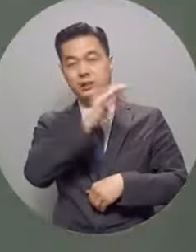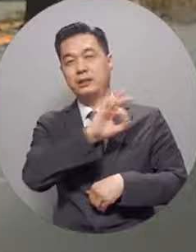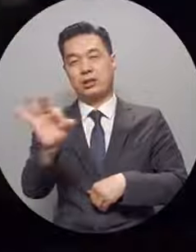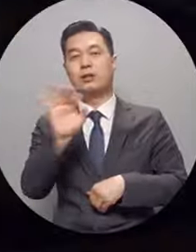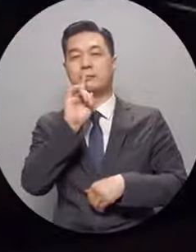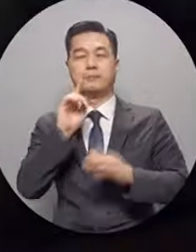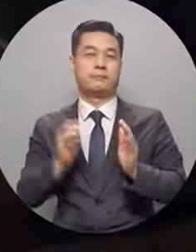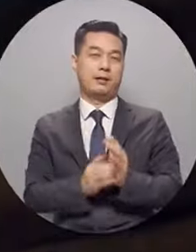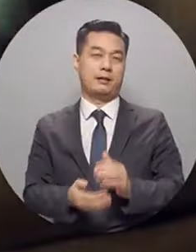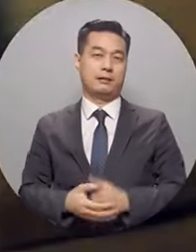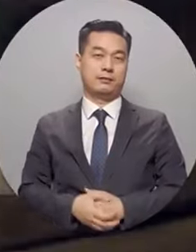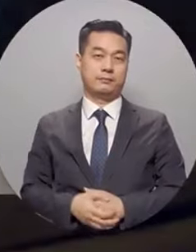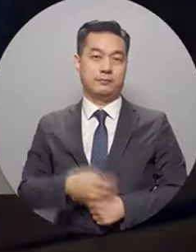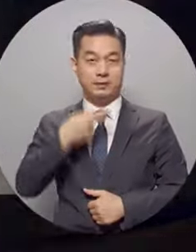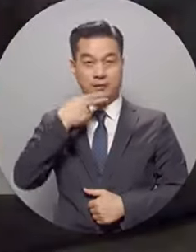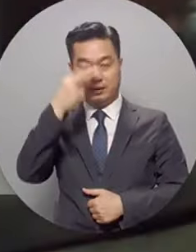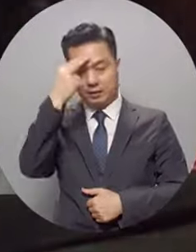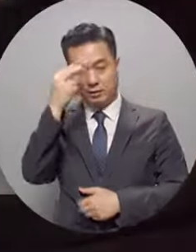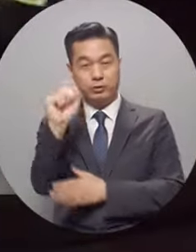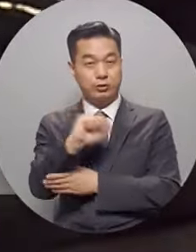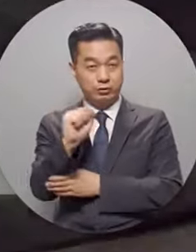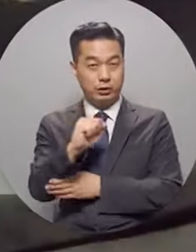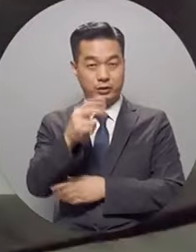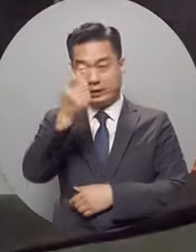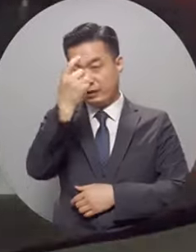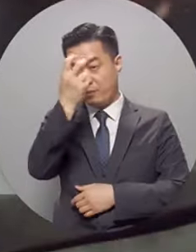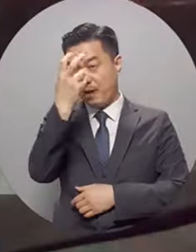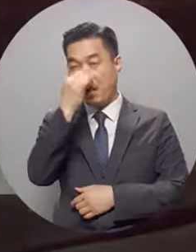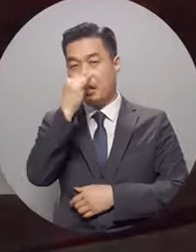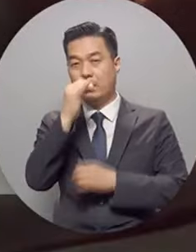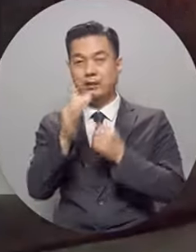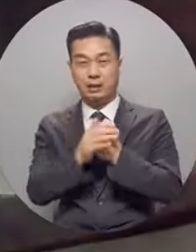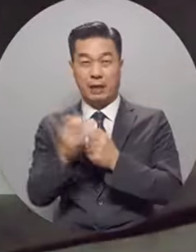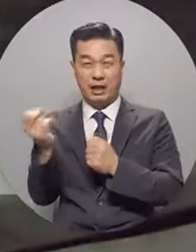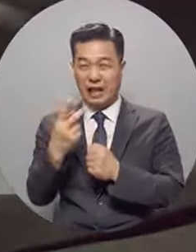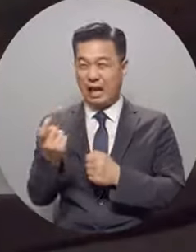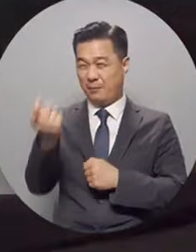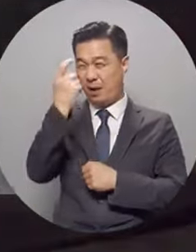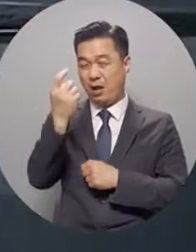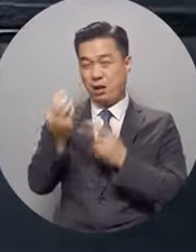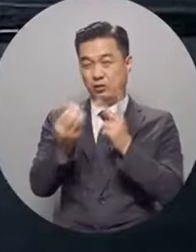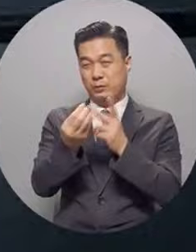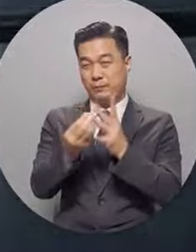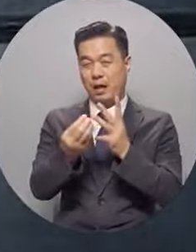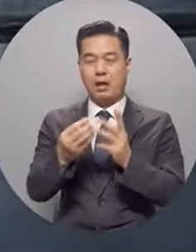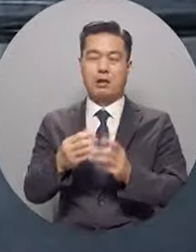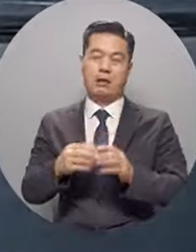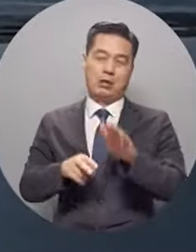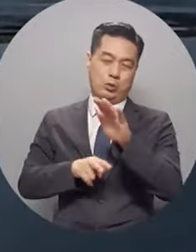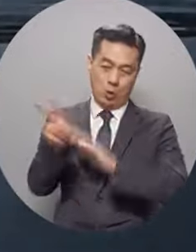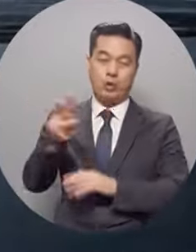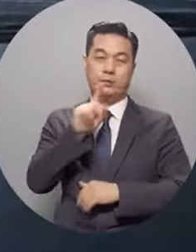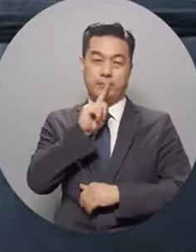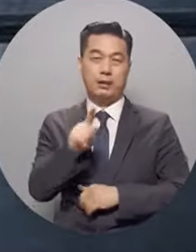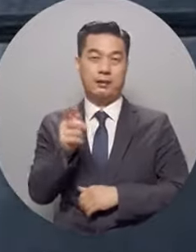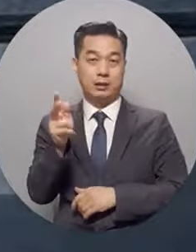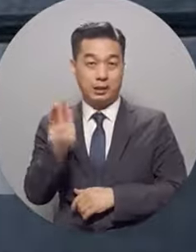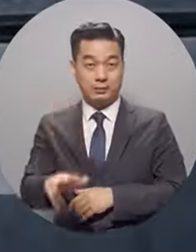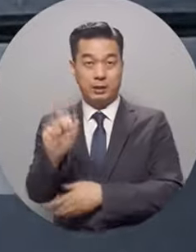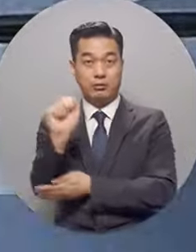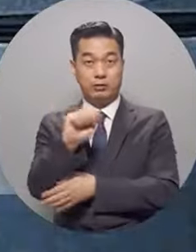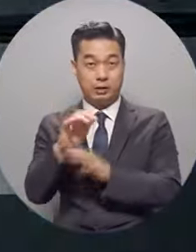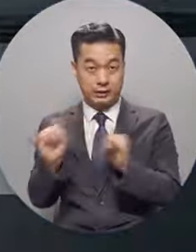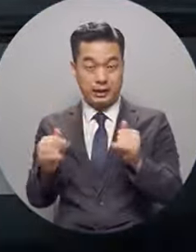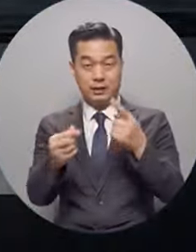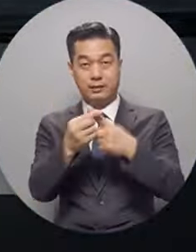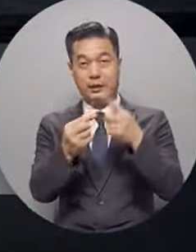혔습니다 음주운전 전과가 있어 다시 적발되고 싶지 않아 도주했다는 겁니다 하지만 운전자는 경찰의 세